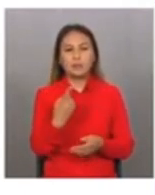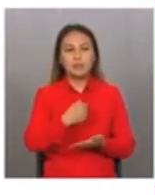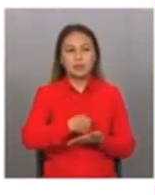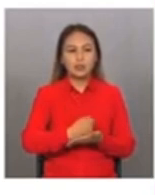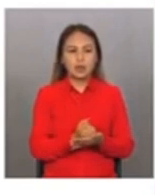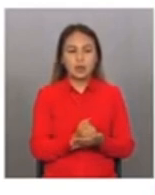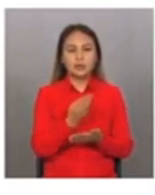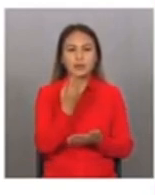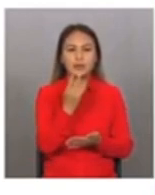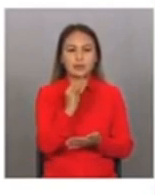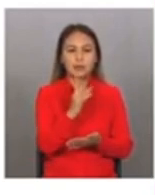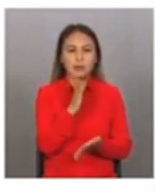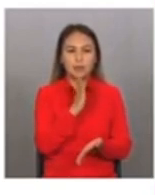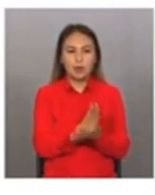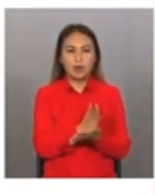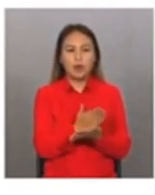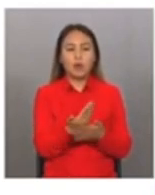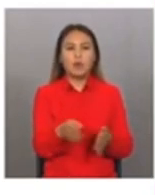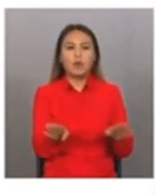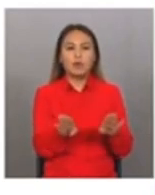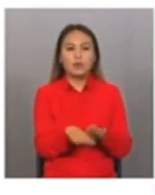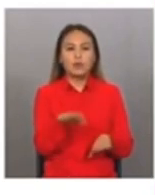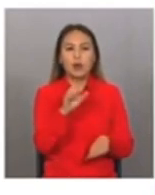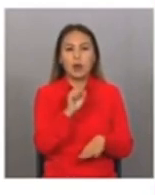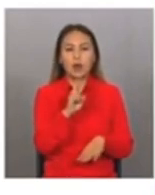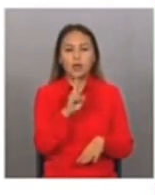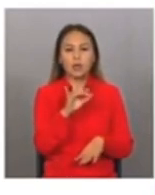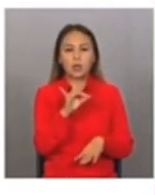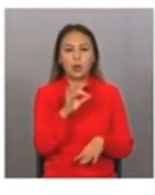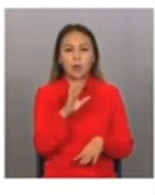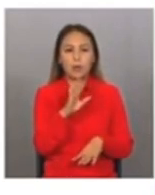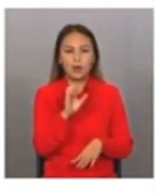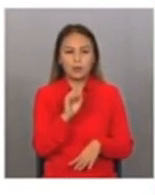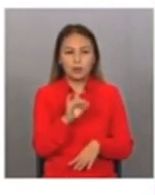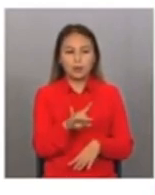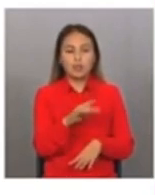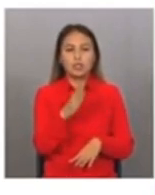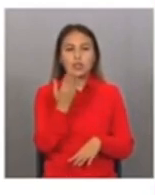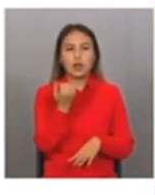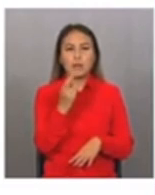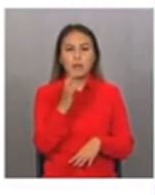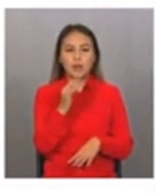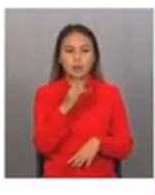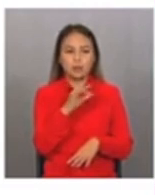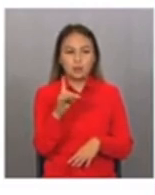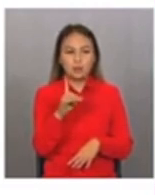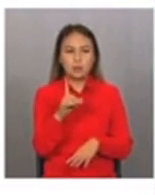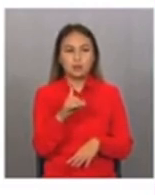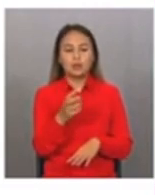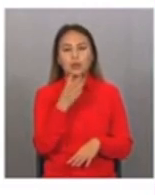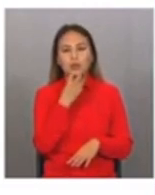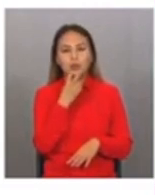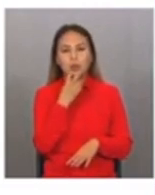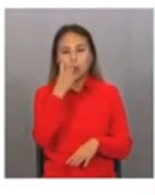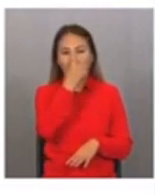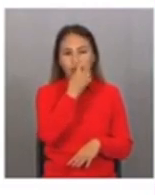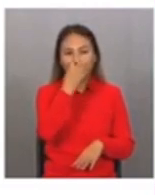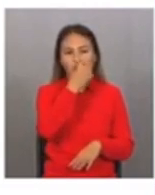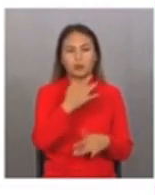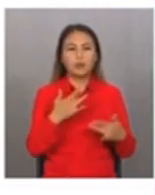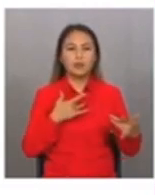Алматыда бір тұрақты цирк бар. Онда акробаттар мен шабандоздар, күлкілі